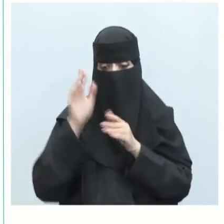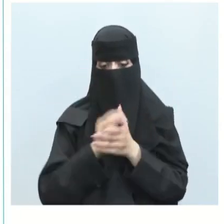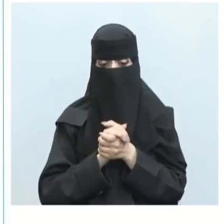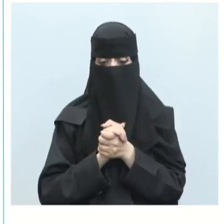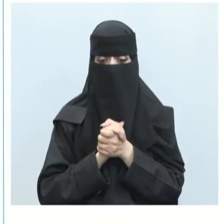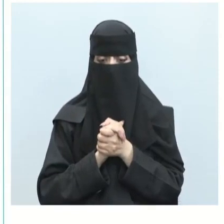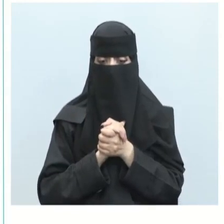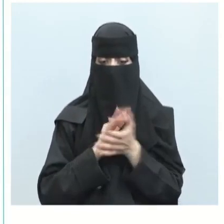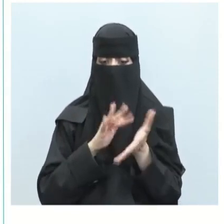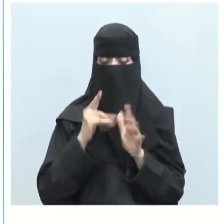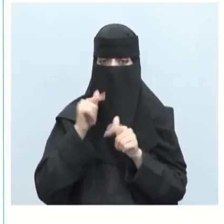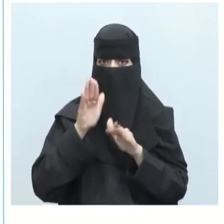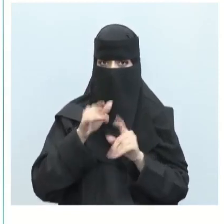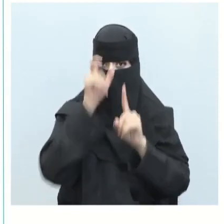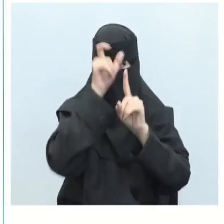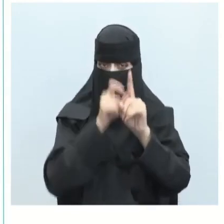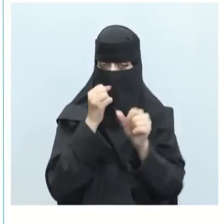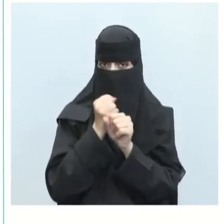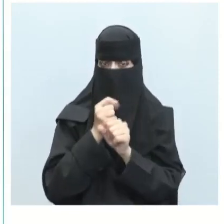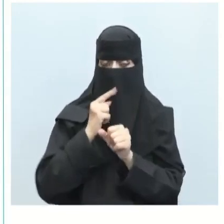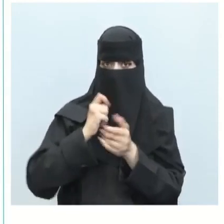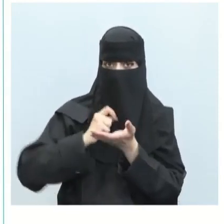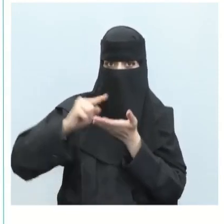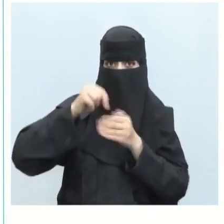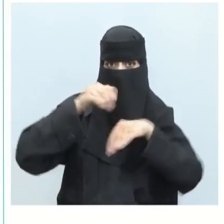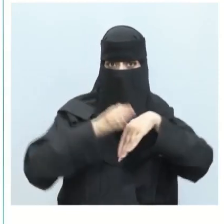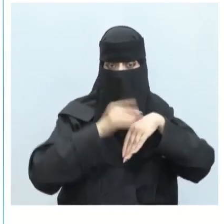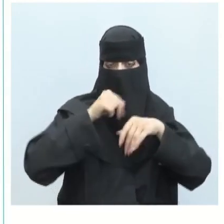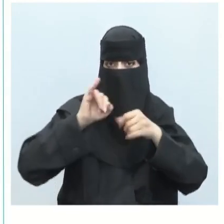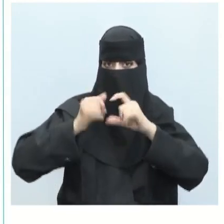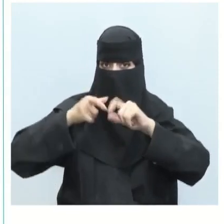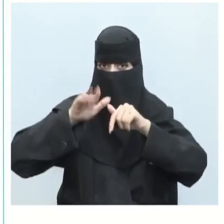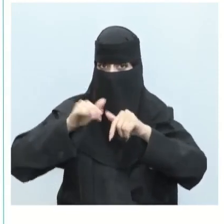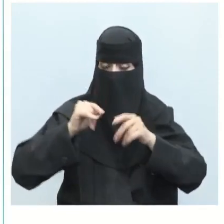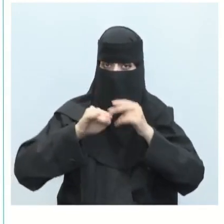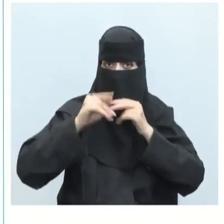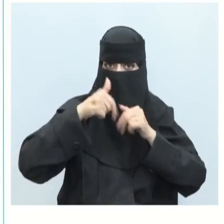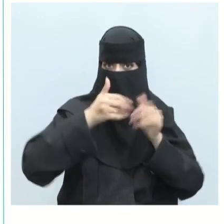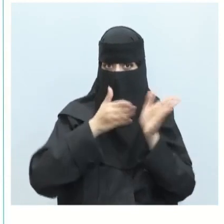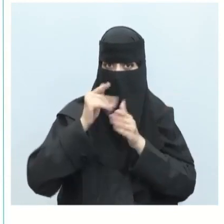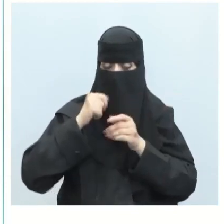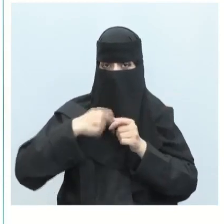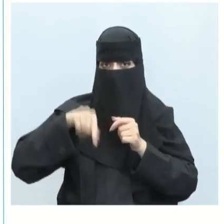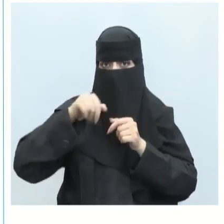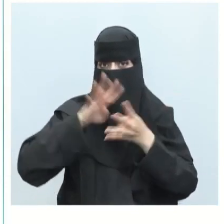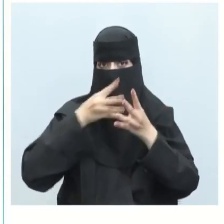يمكن للموظف الاتصال بشكل امن بخوادم المؤسسه من خلال خدمه الشبكه الافتراضيه الخاصه في بي